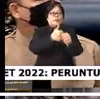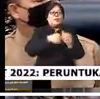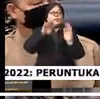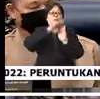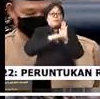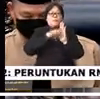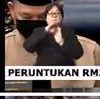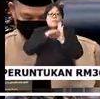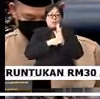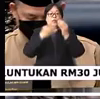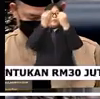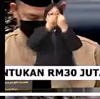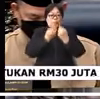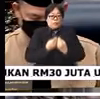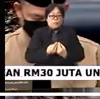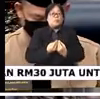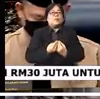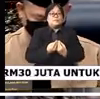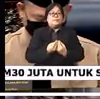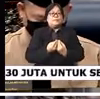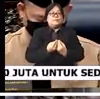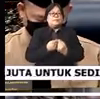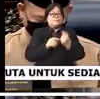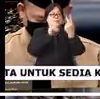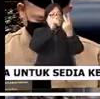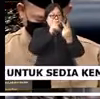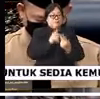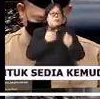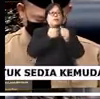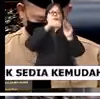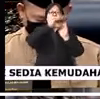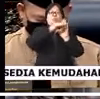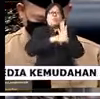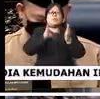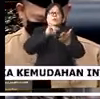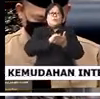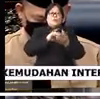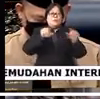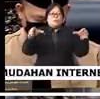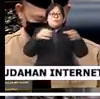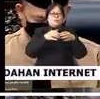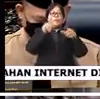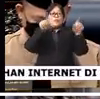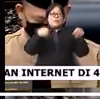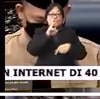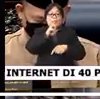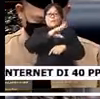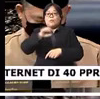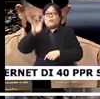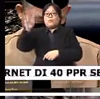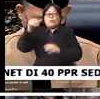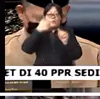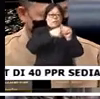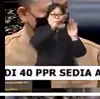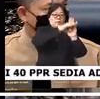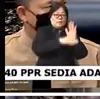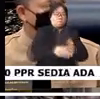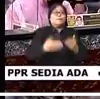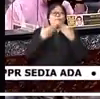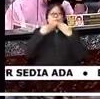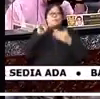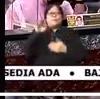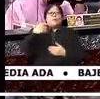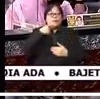2022 yang dibentangkan sebagai kertas perintah 32 tahun 2021 adalah diuntukkan di bawah maksud-maksud yang berkenaan, jumlah-jumlah